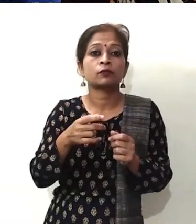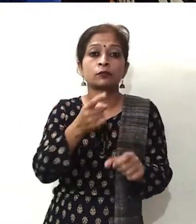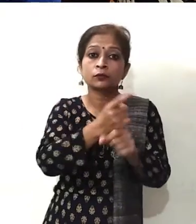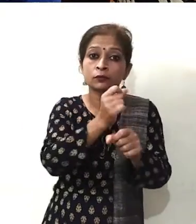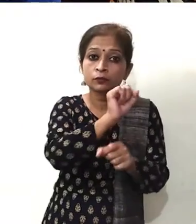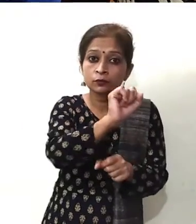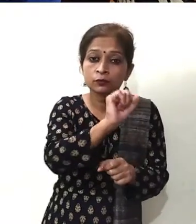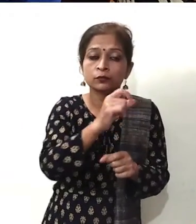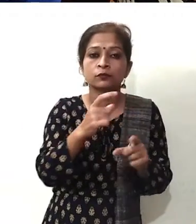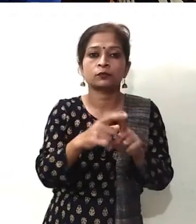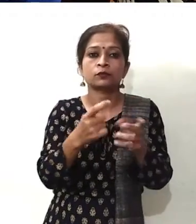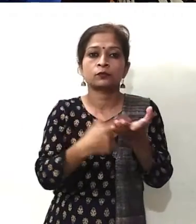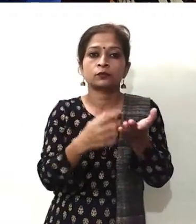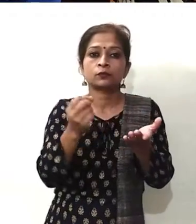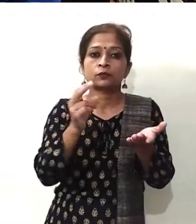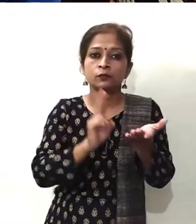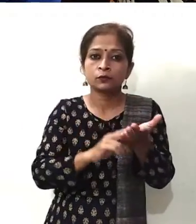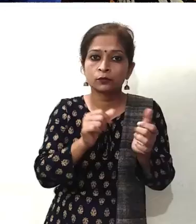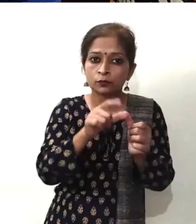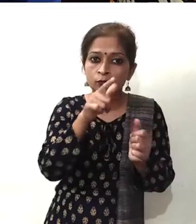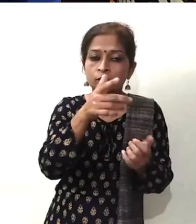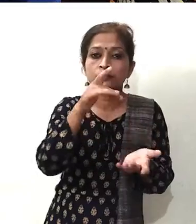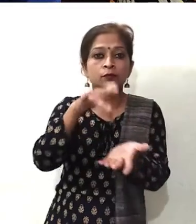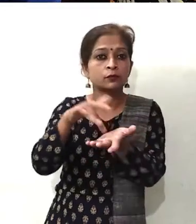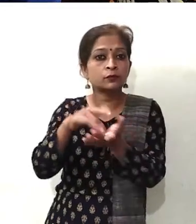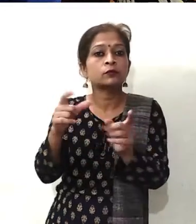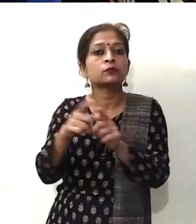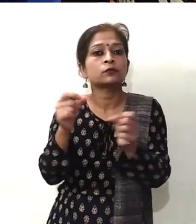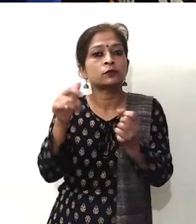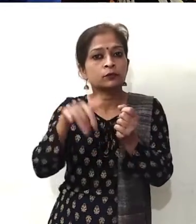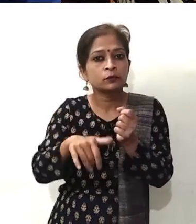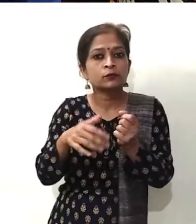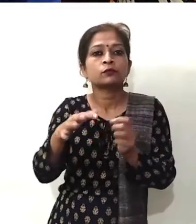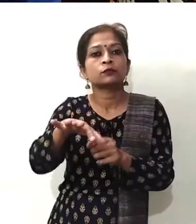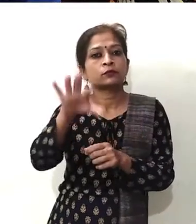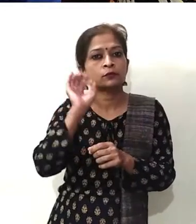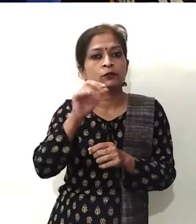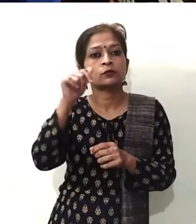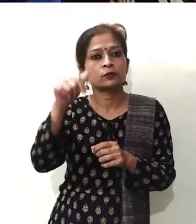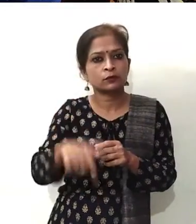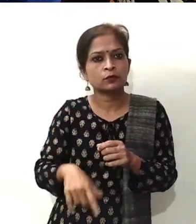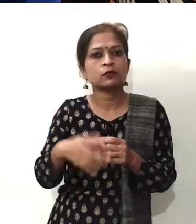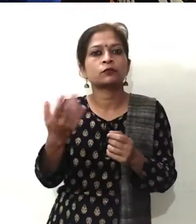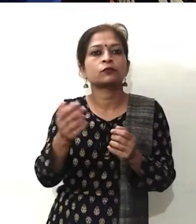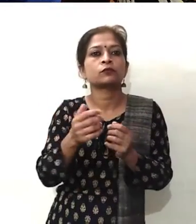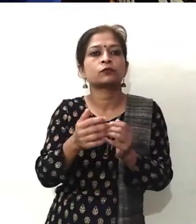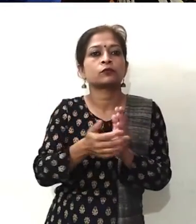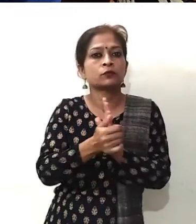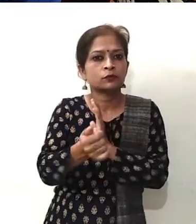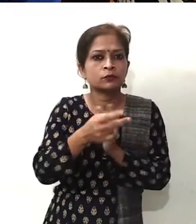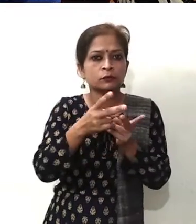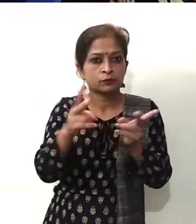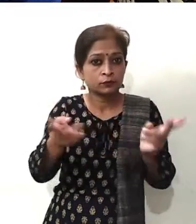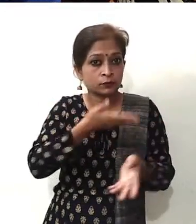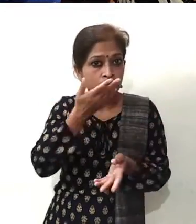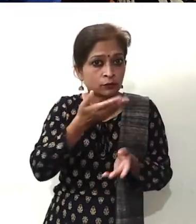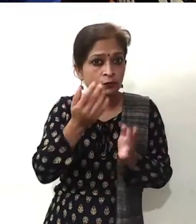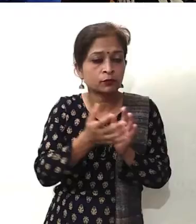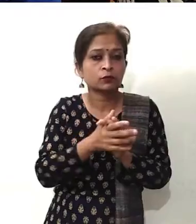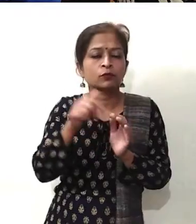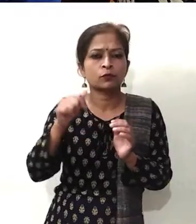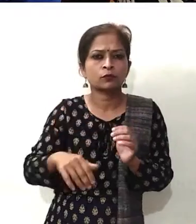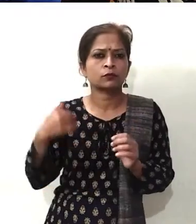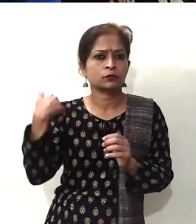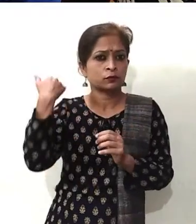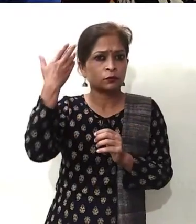चुना। तब से चल रही शिक्षा की ये अखंड लौ आज भी दैदीप्यमान है, बल्कि यूं भी कह सकते हैं वक्त के